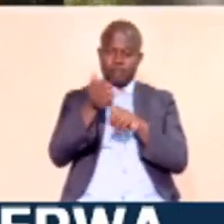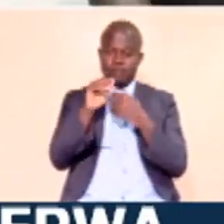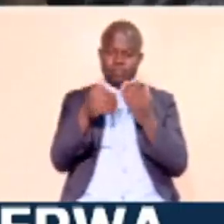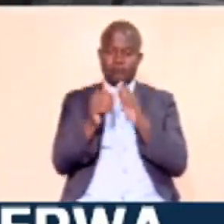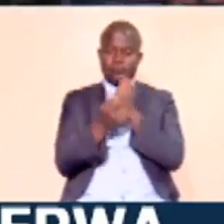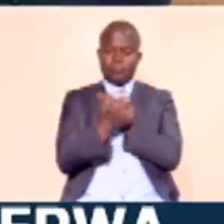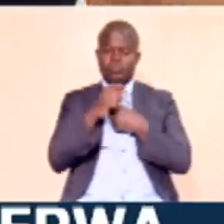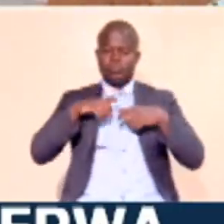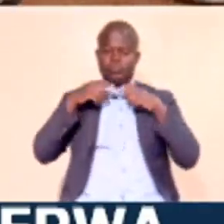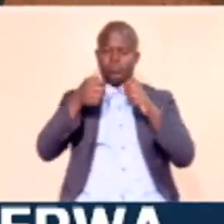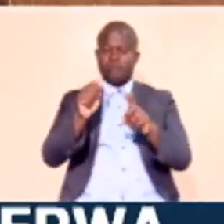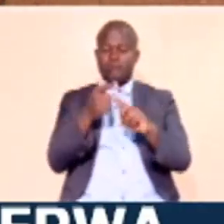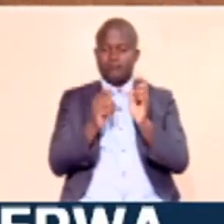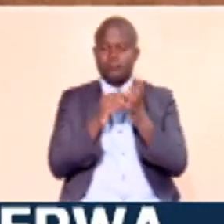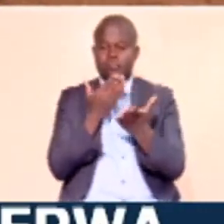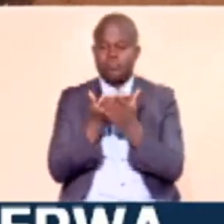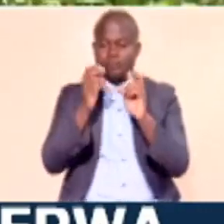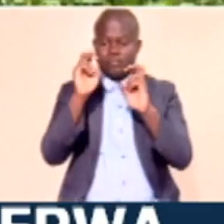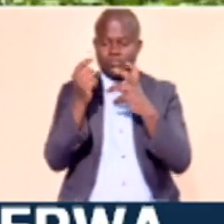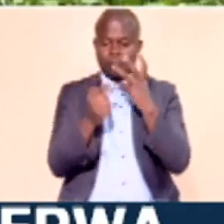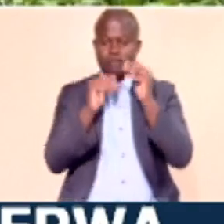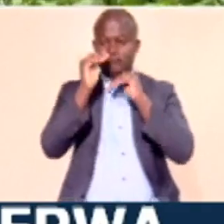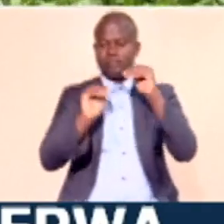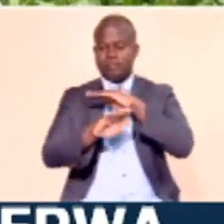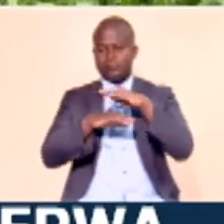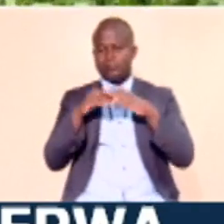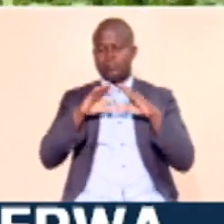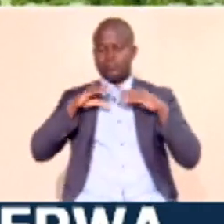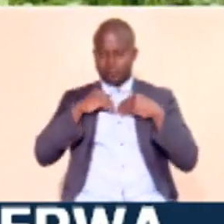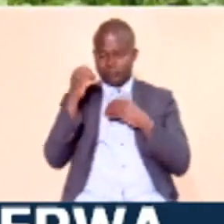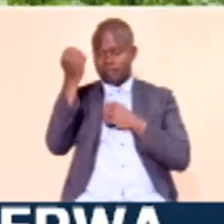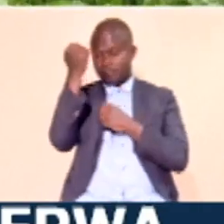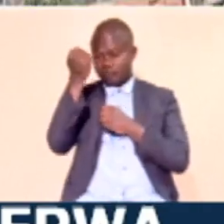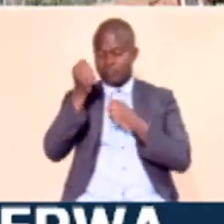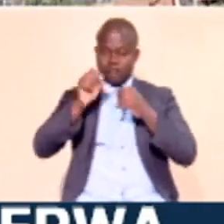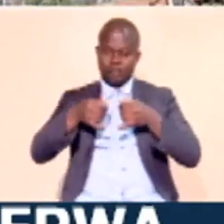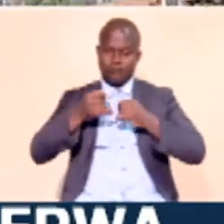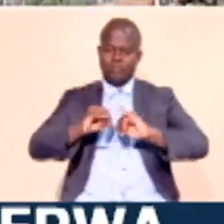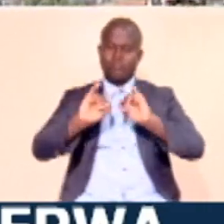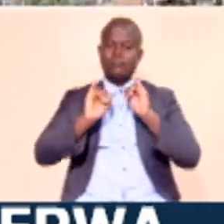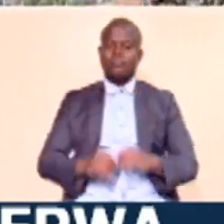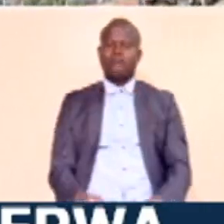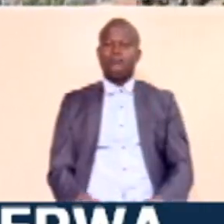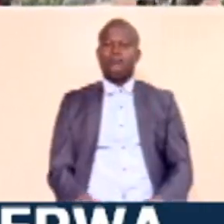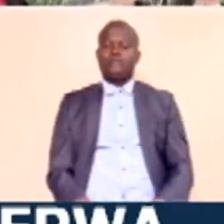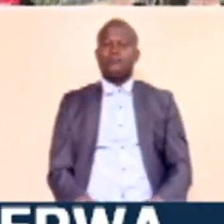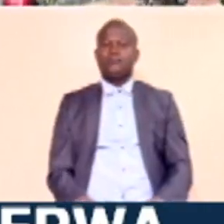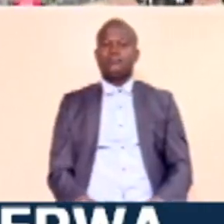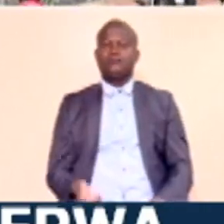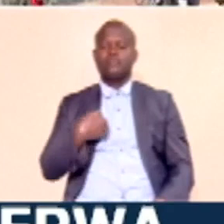byahinduye imibereho yabo. Gusa basaba ko ibyo inzego z'ibanze ziba zahize byajya bishyirwa mu bikorwa. Twari tuzi ko hano nta muhanda